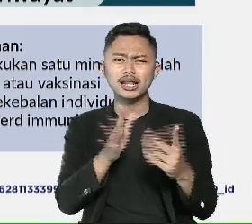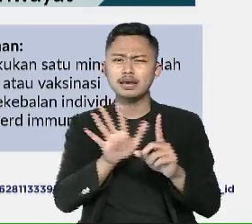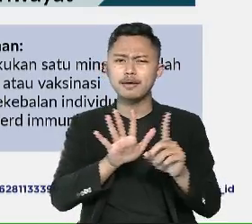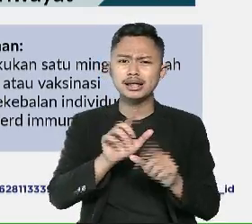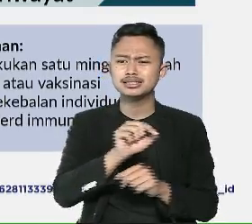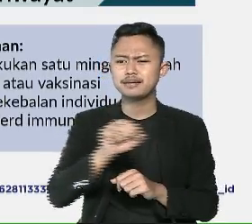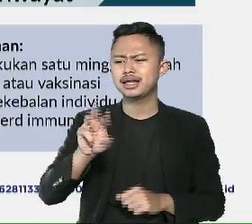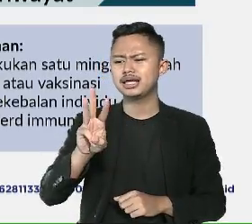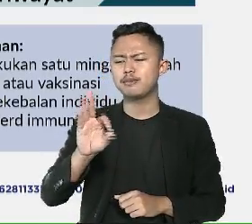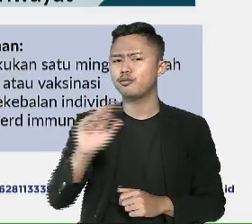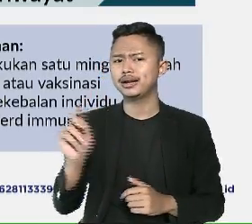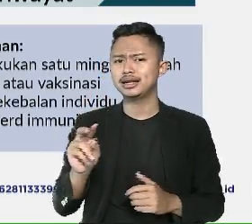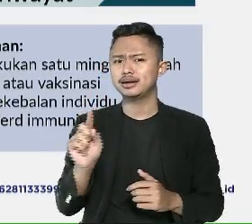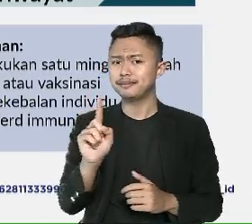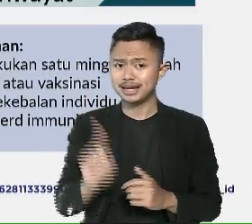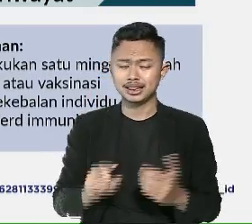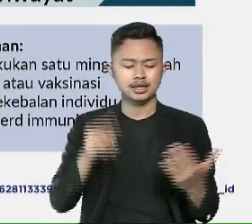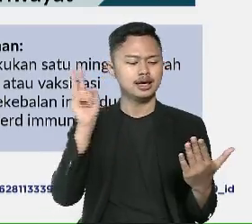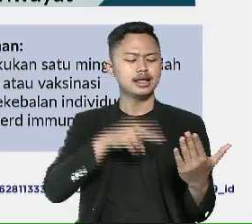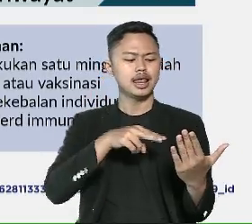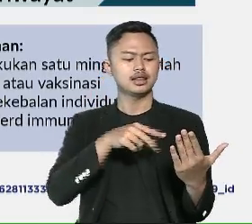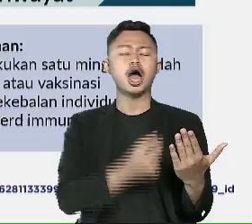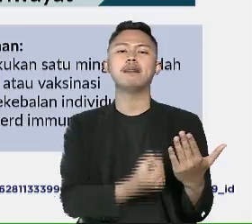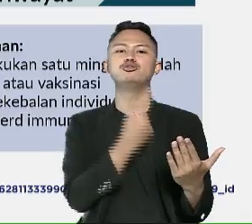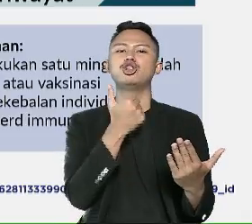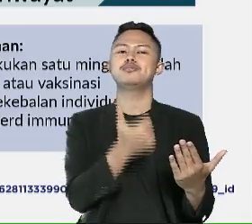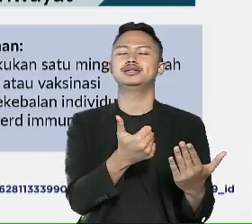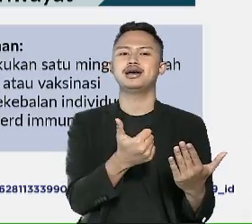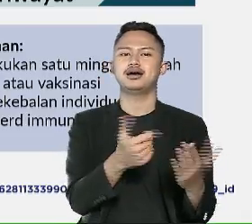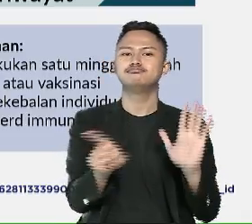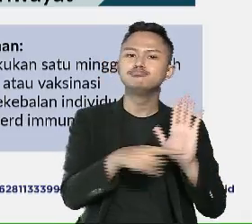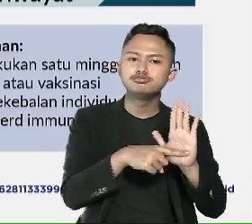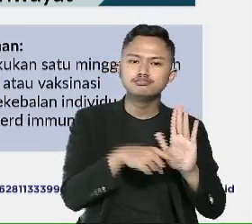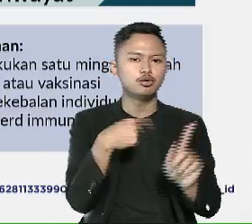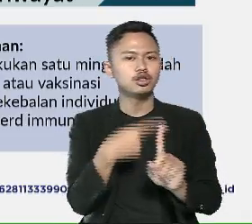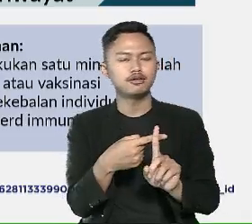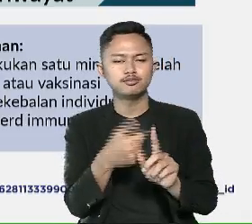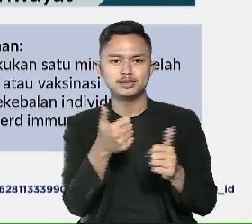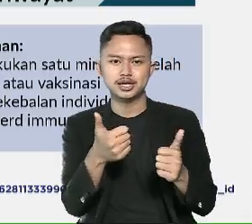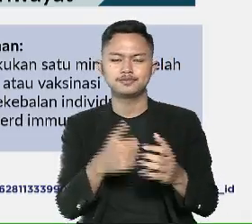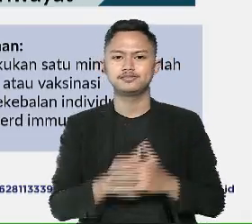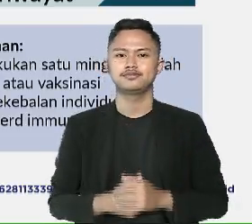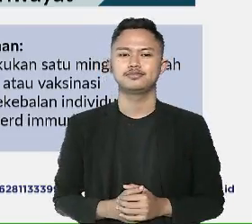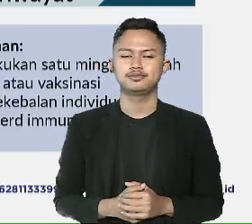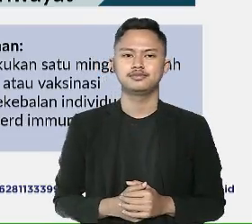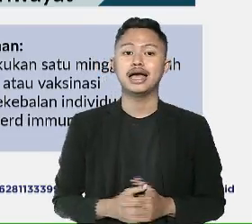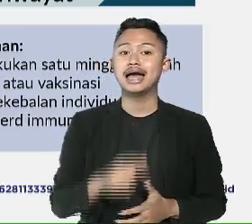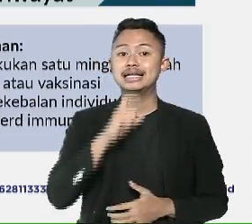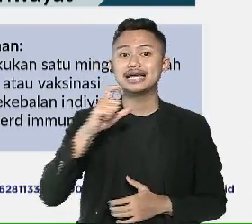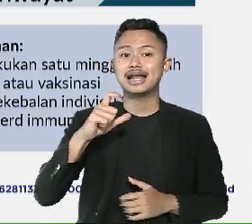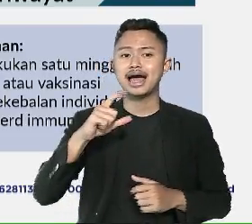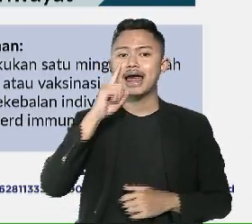sampai dengan 30 menit setelah spesimen hasil swab dilakukan. Metode antigen cukup unik karena